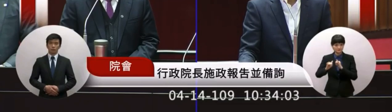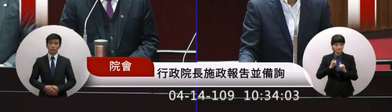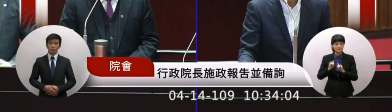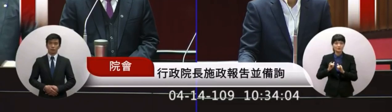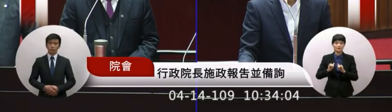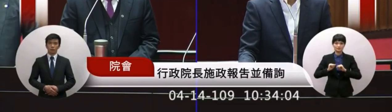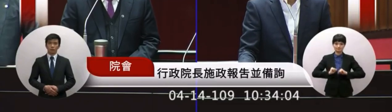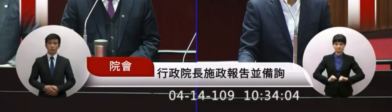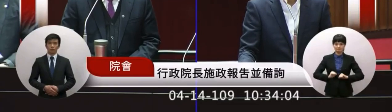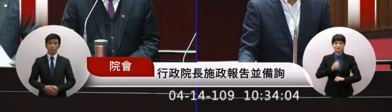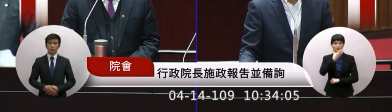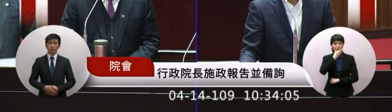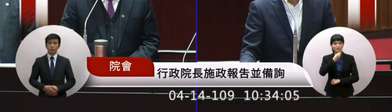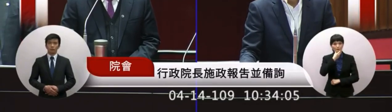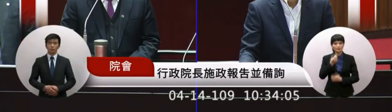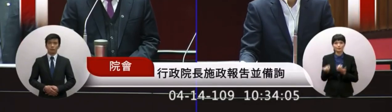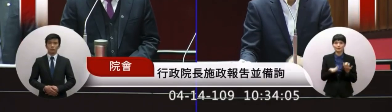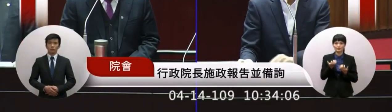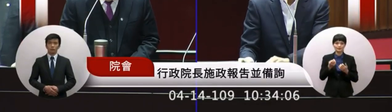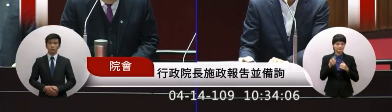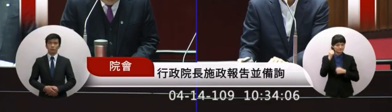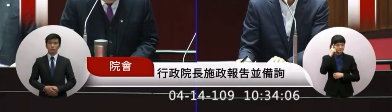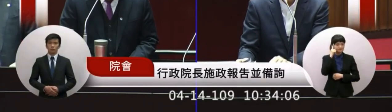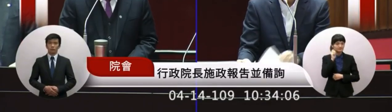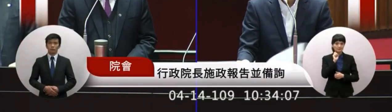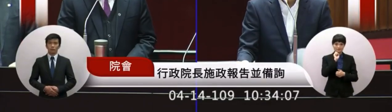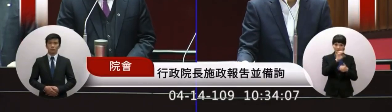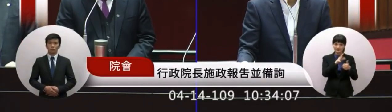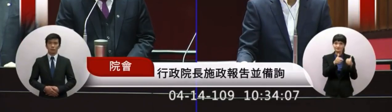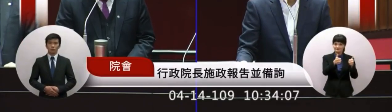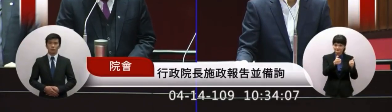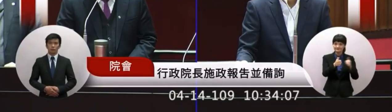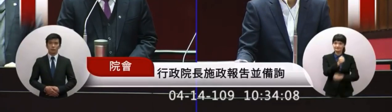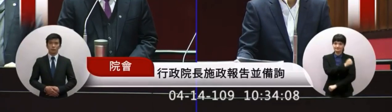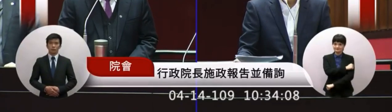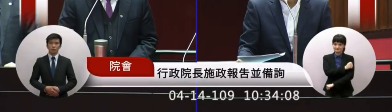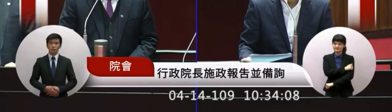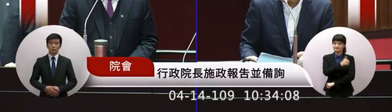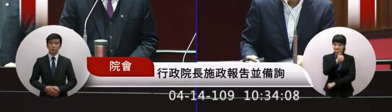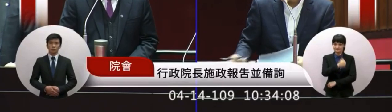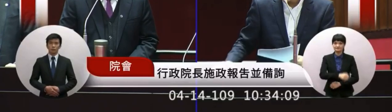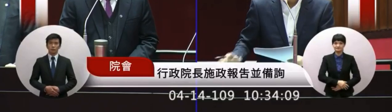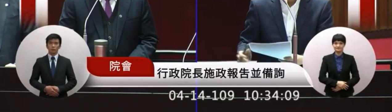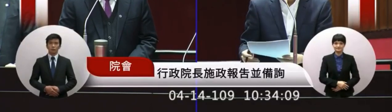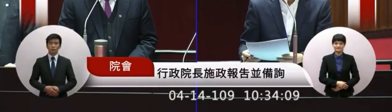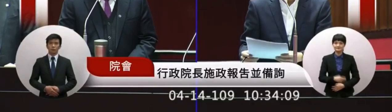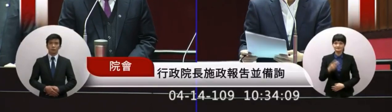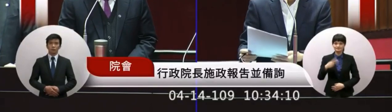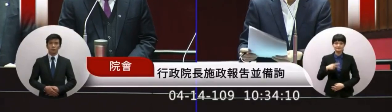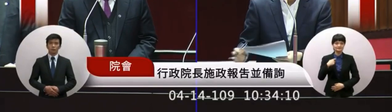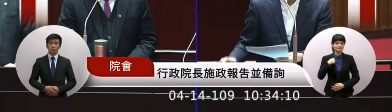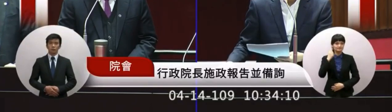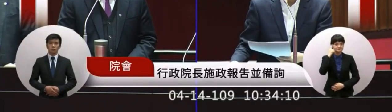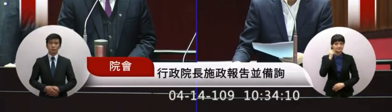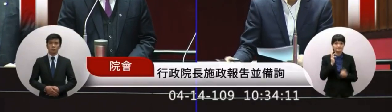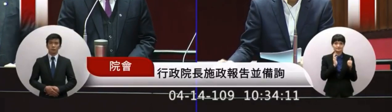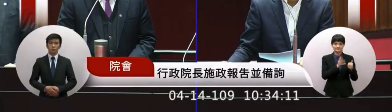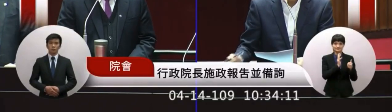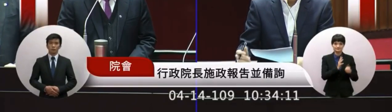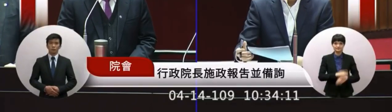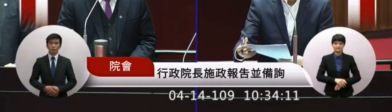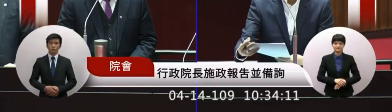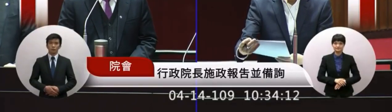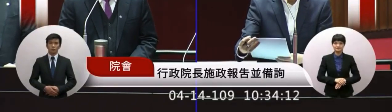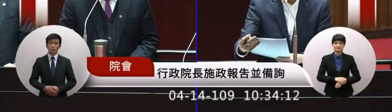暖。那这边跟院长说声谢谢，辛苦啊吼。啊，今日伫家我要请教一下吼，我们的环